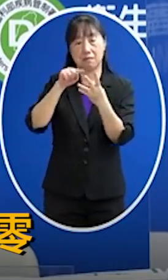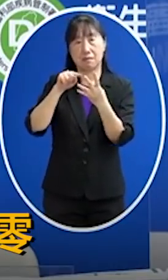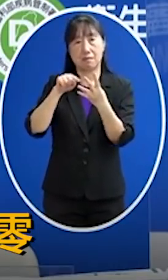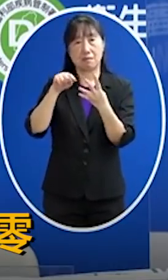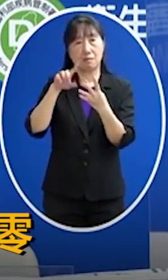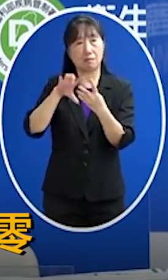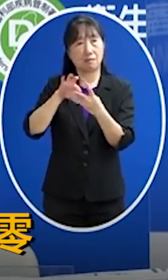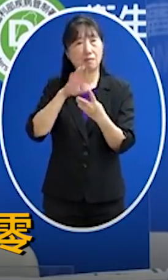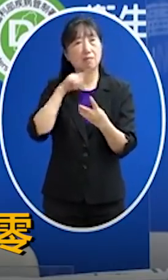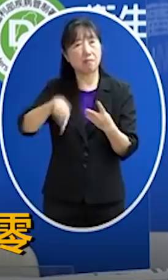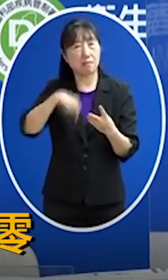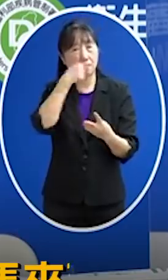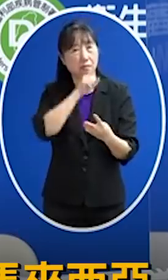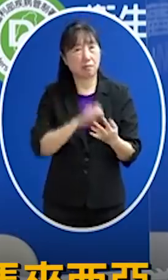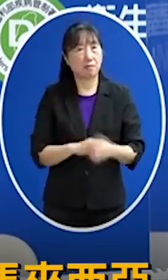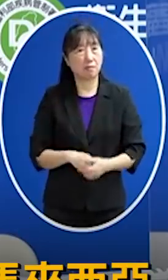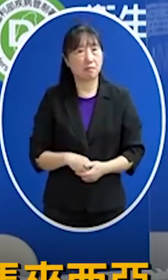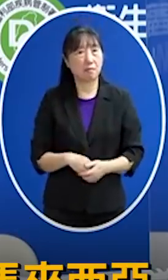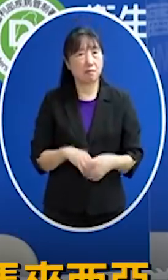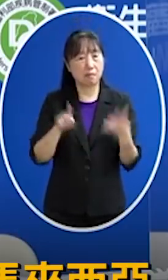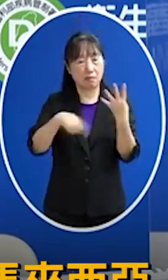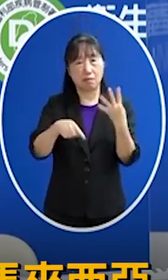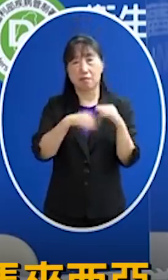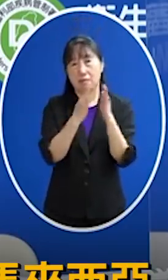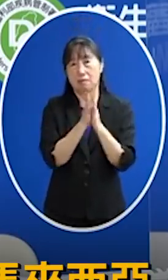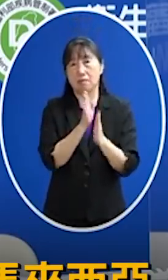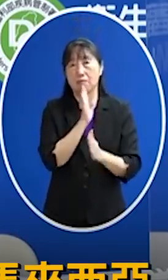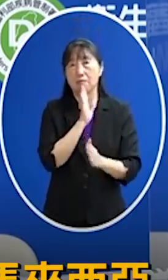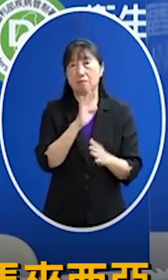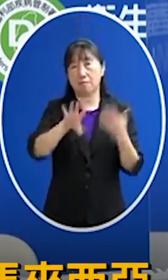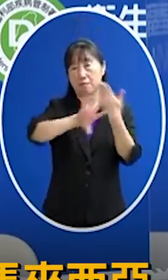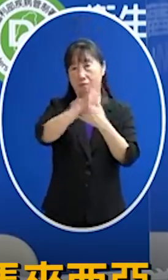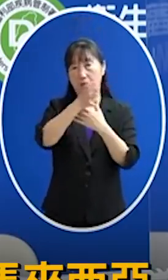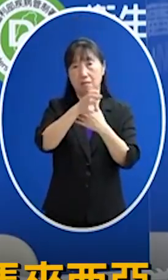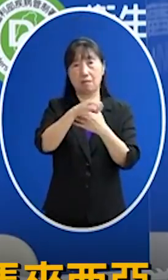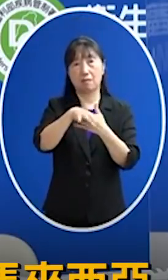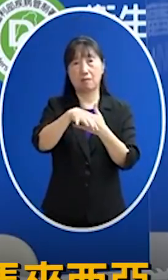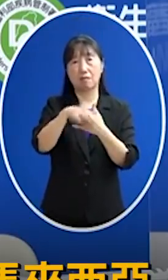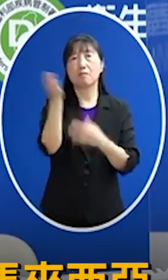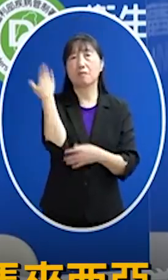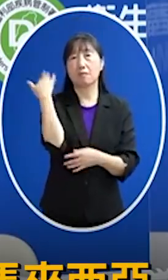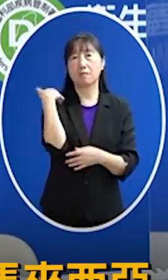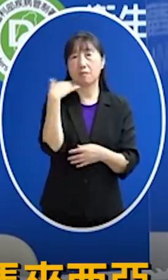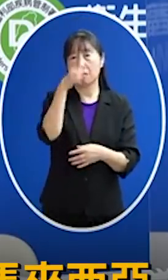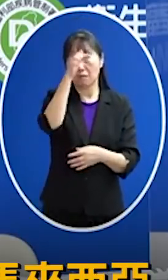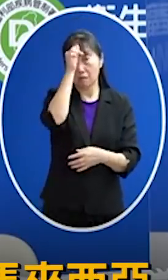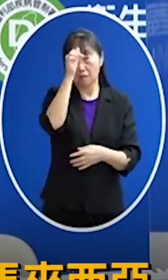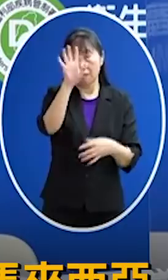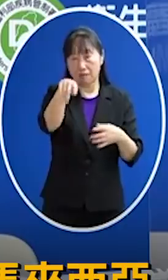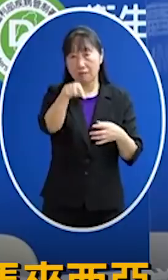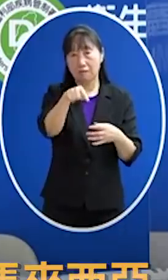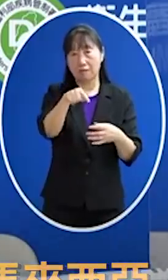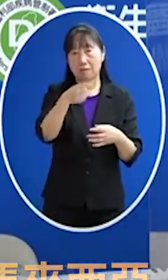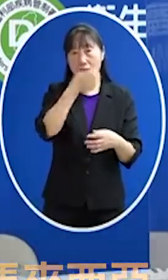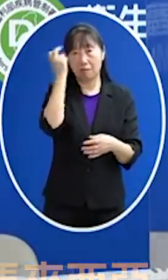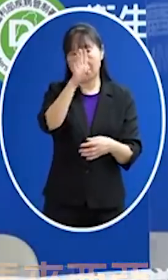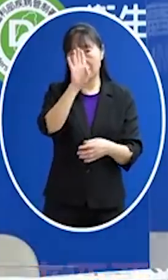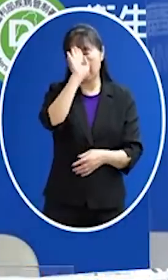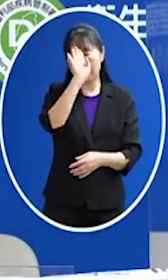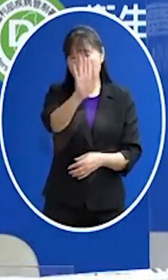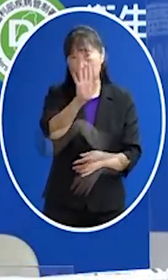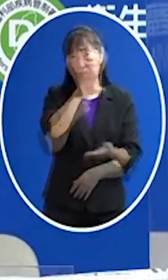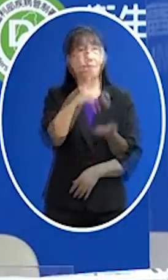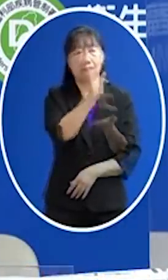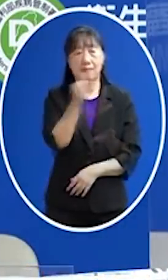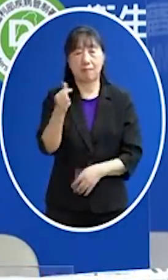本国籍，那这四位都一样，都是在国外曾经有确诊，有确诊的情